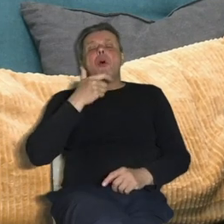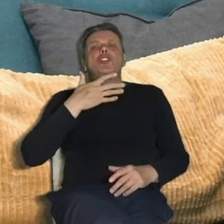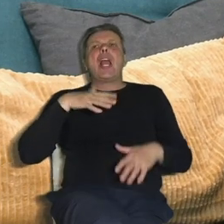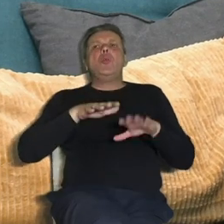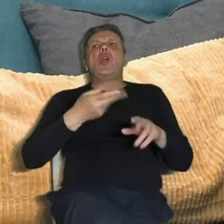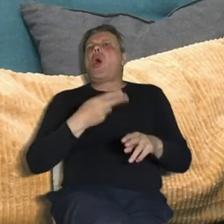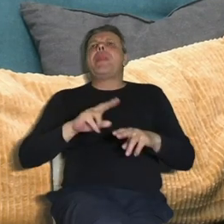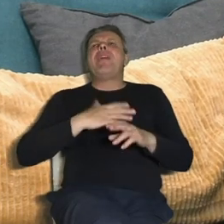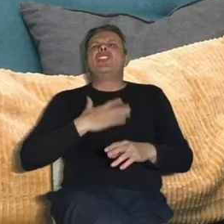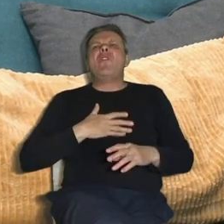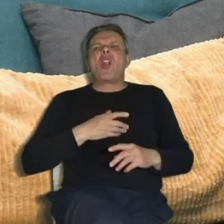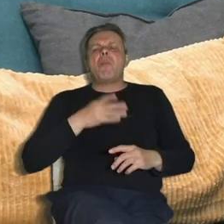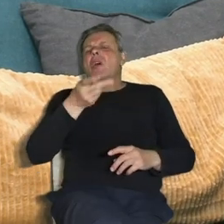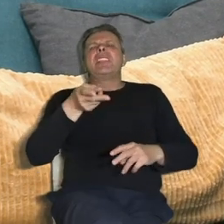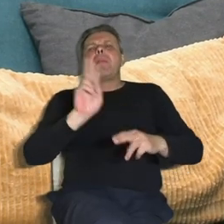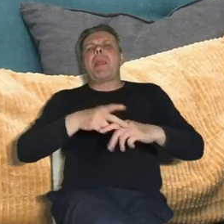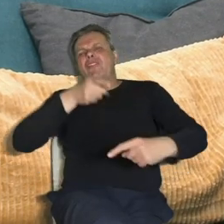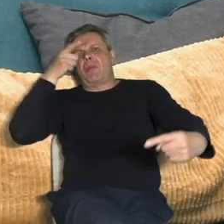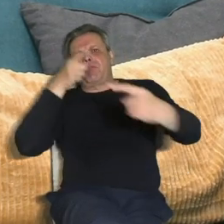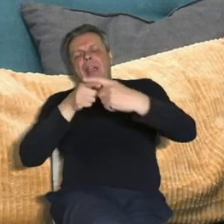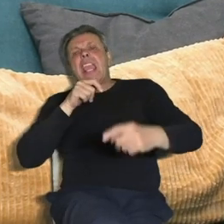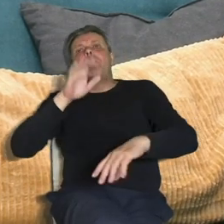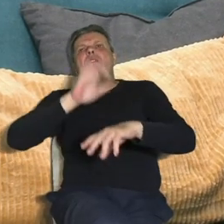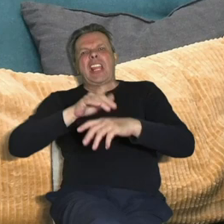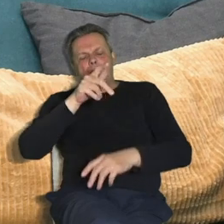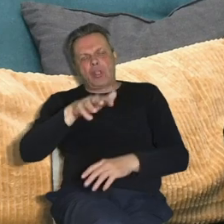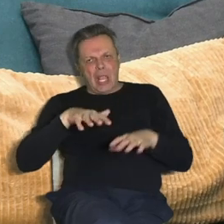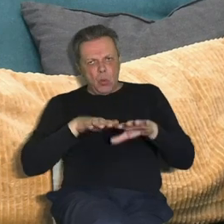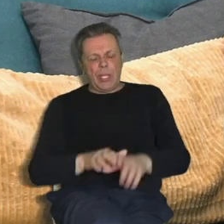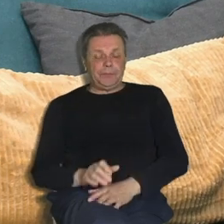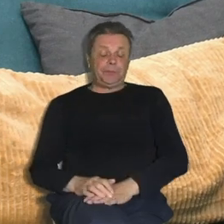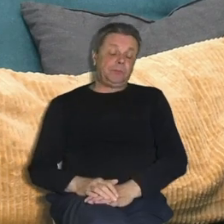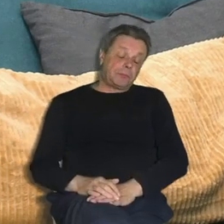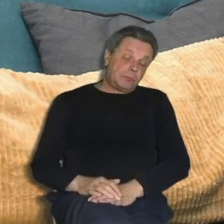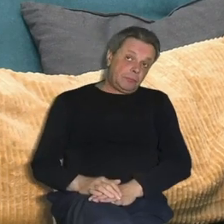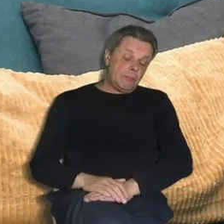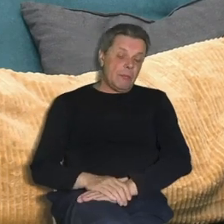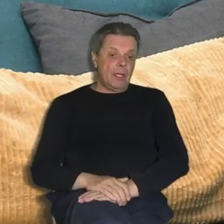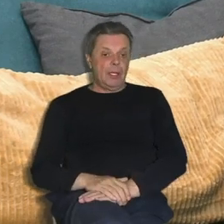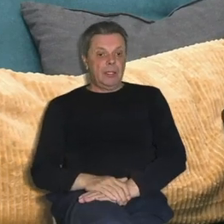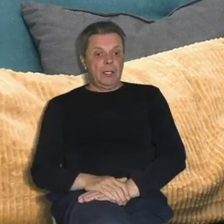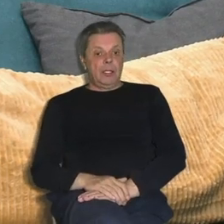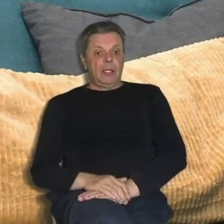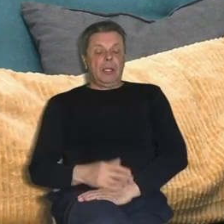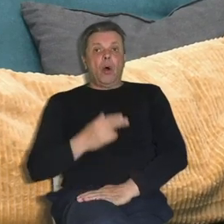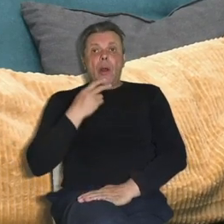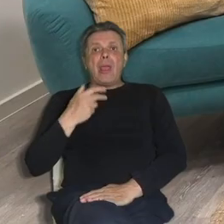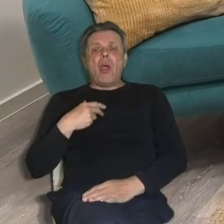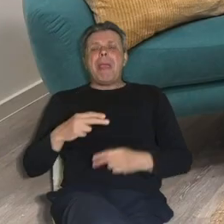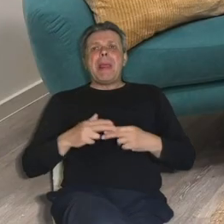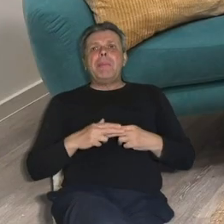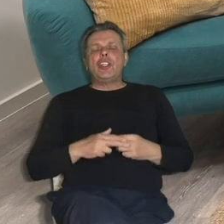oni mogu najteže povrijediti. Jer što me čovjek manje nekoga zna, on me manje može povrijediti. Točno. Onaj koji mi je bliži, on me